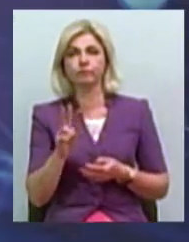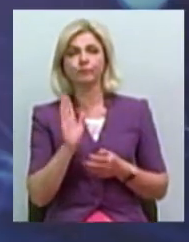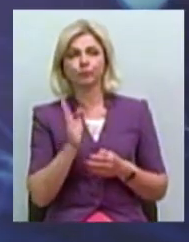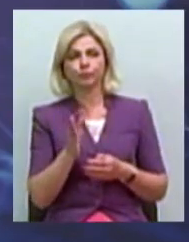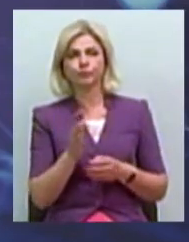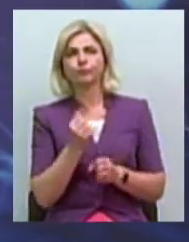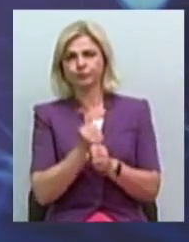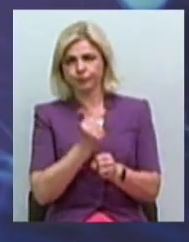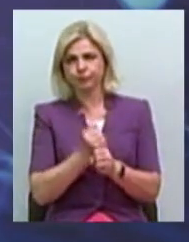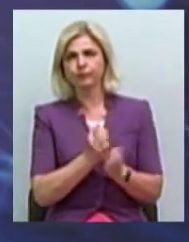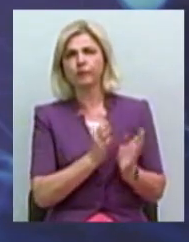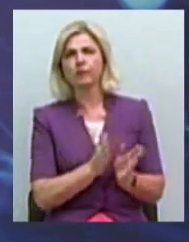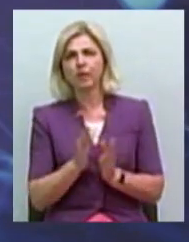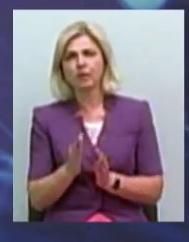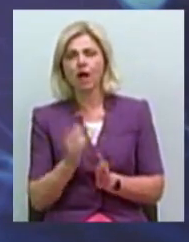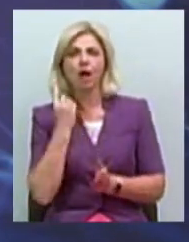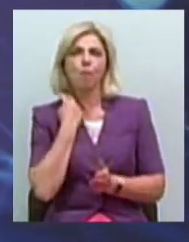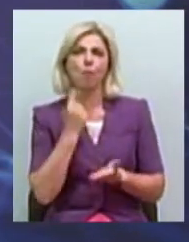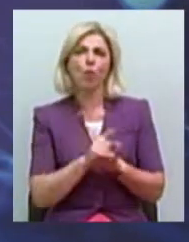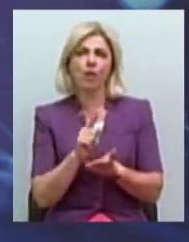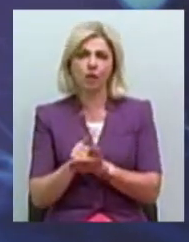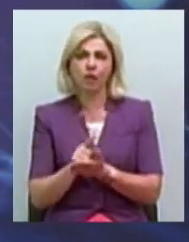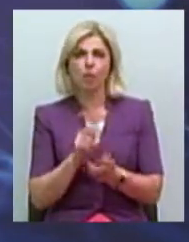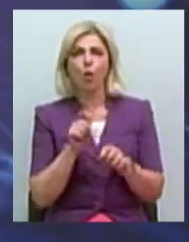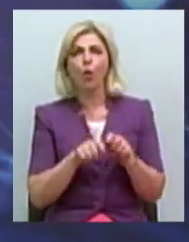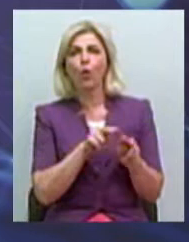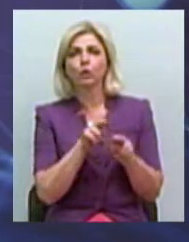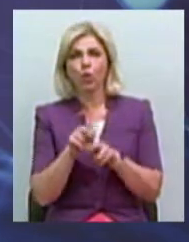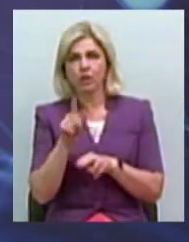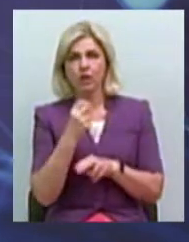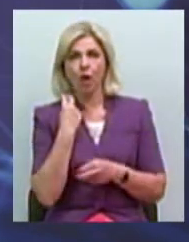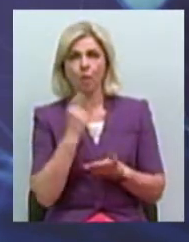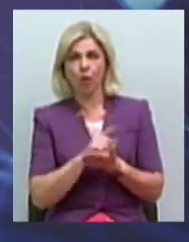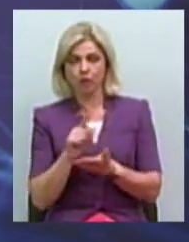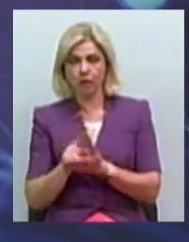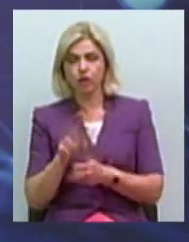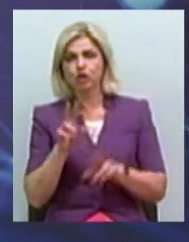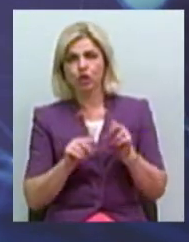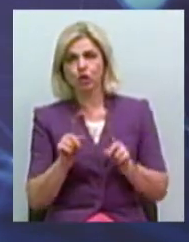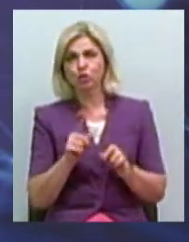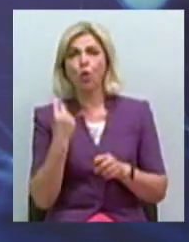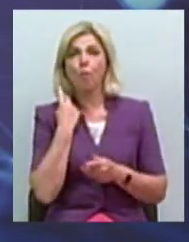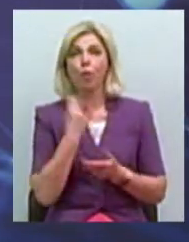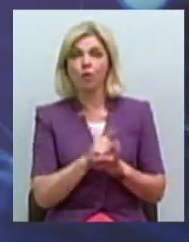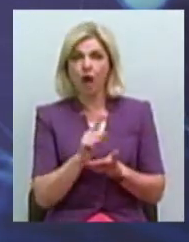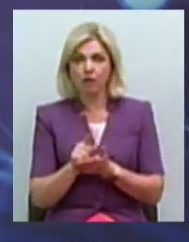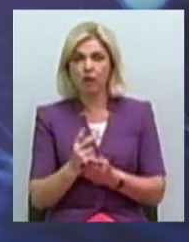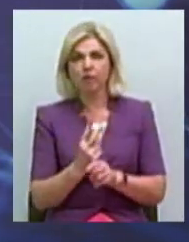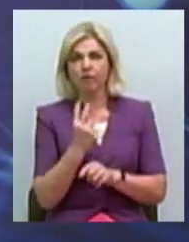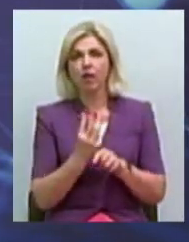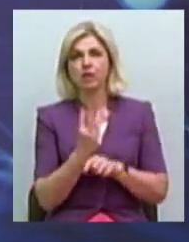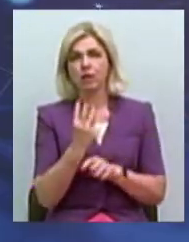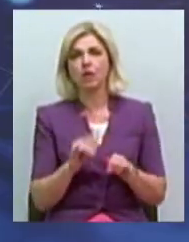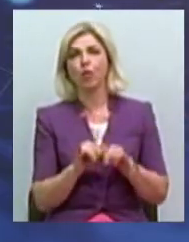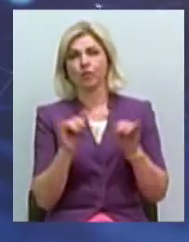механізм оподаткування, контроль за податками, то ми вважаємо, що податки в 2-3 рази збільшаться.